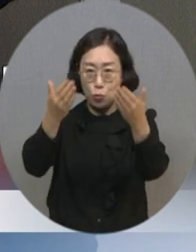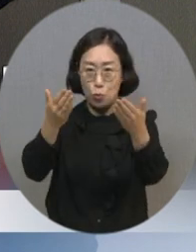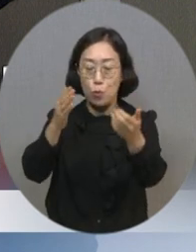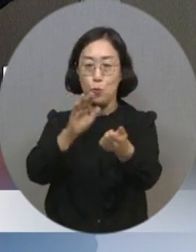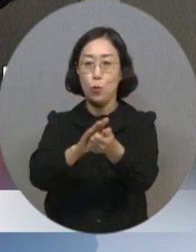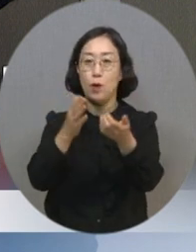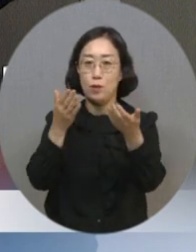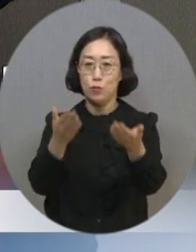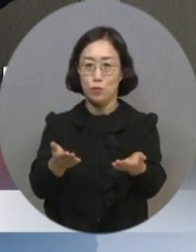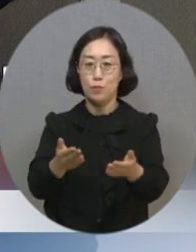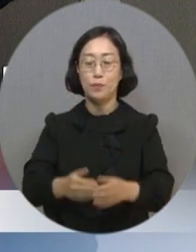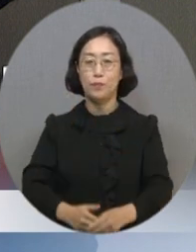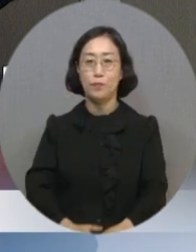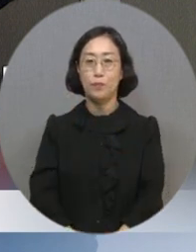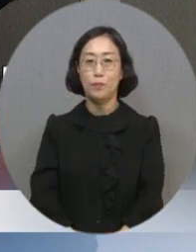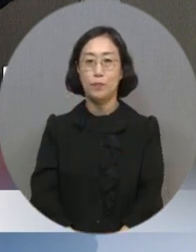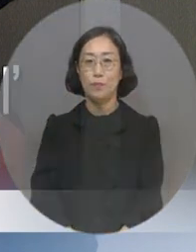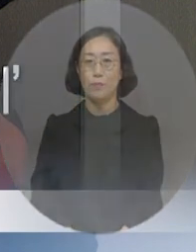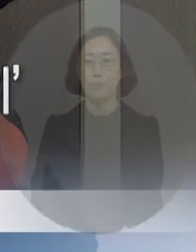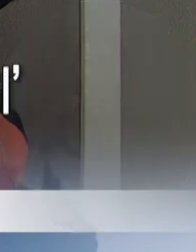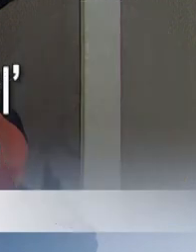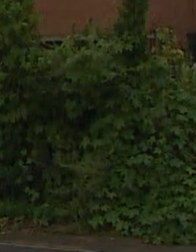보급했습니다. 정유정 기자입니다.